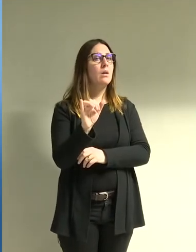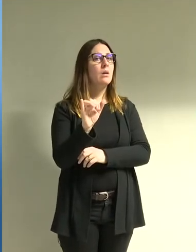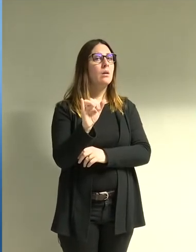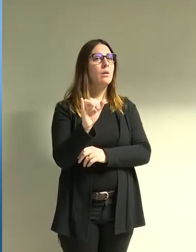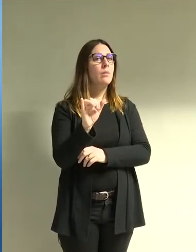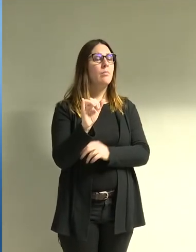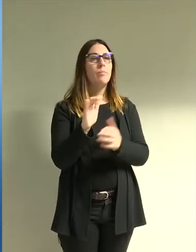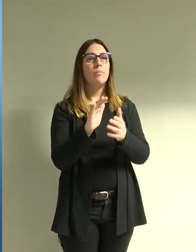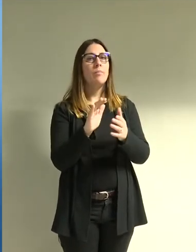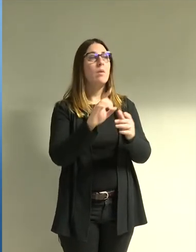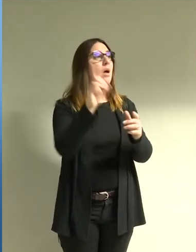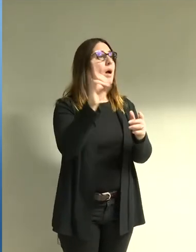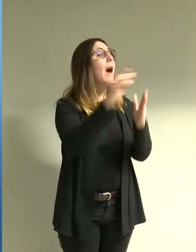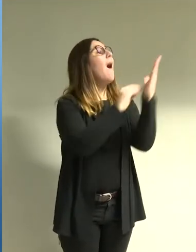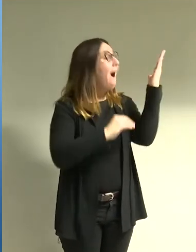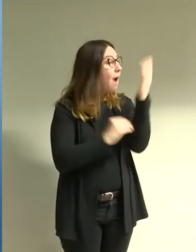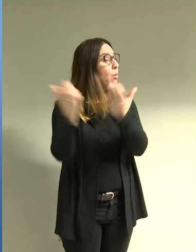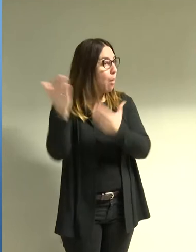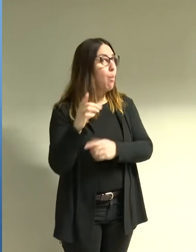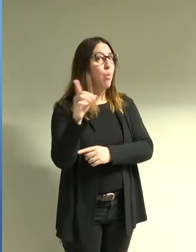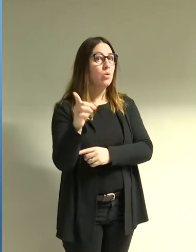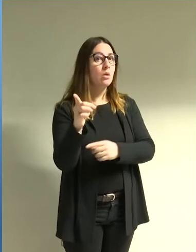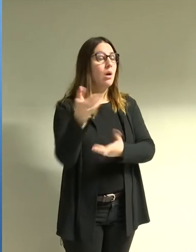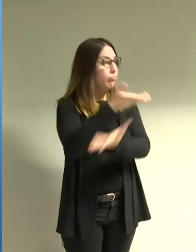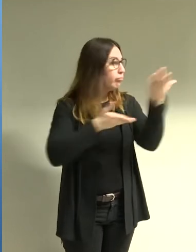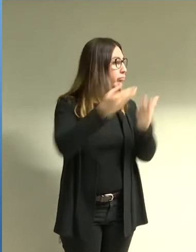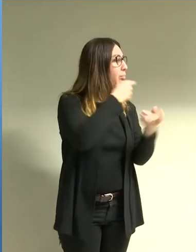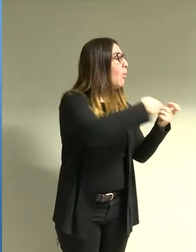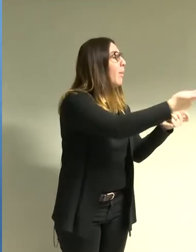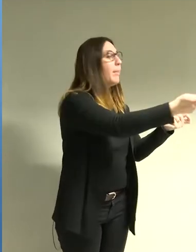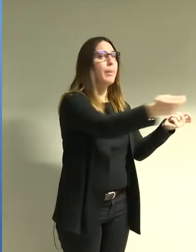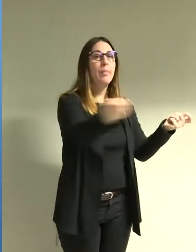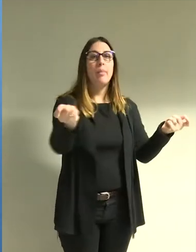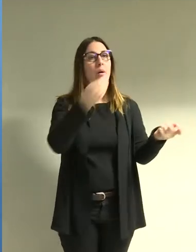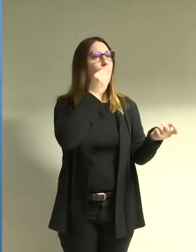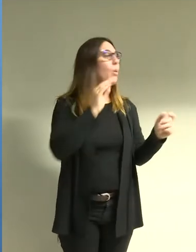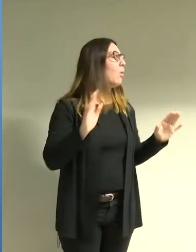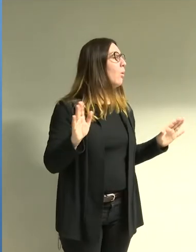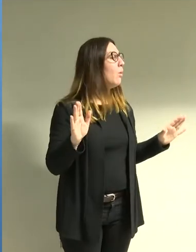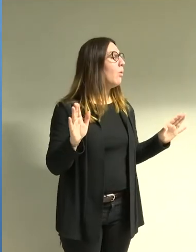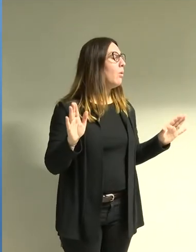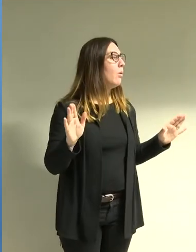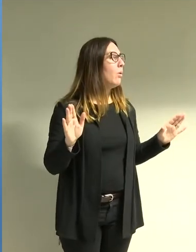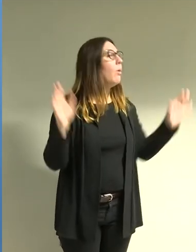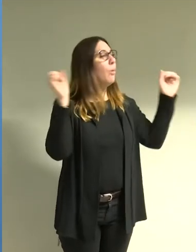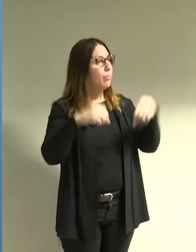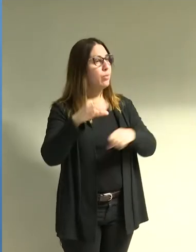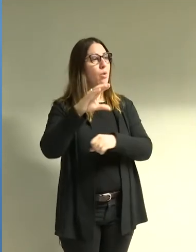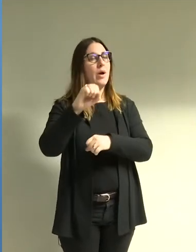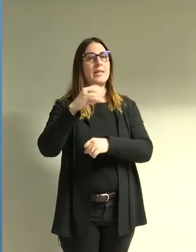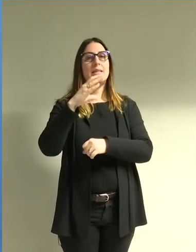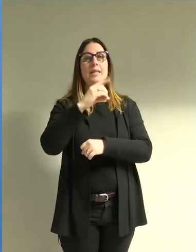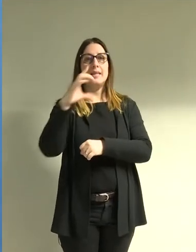la cedh amendement de monsieur ben rajab il a été circuler tout le monde là pour donc aux essais des décès